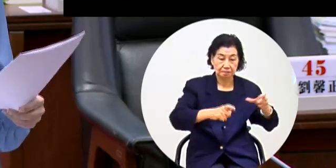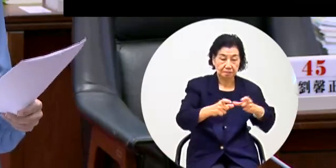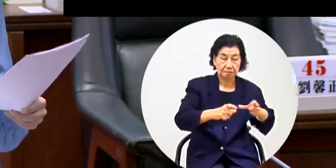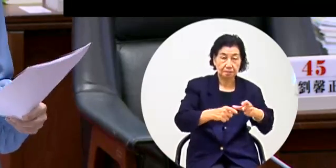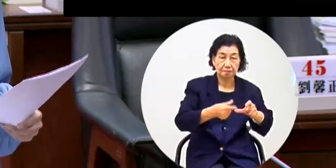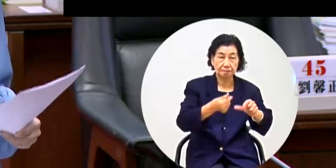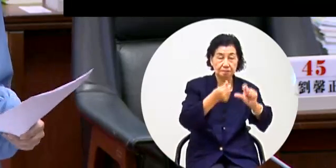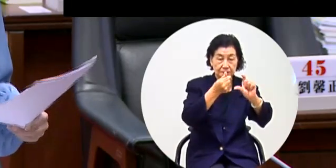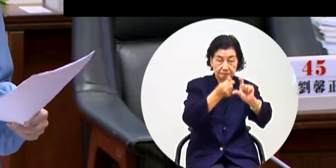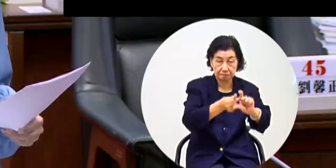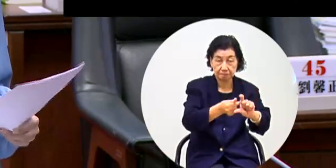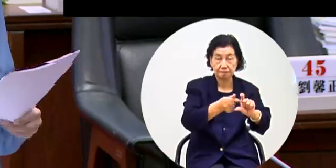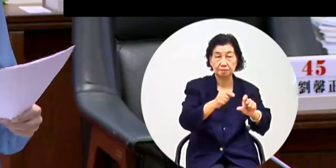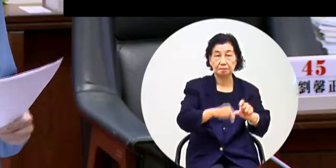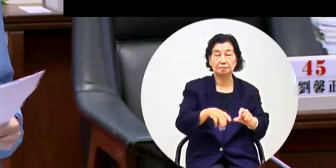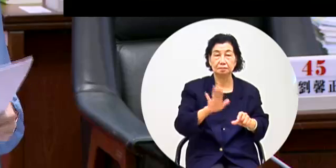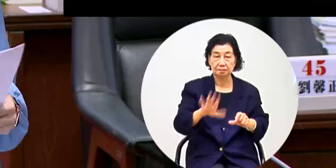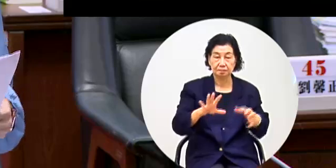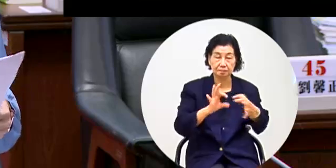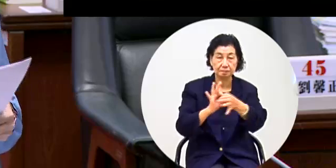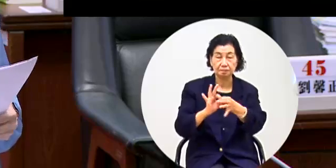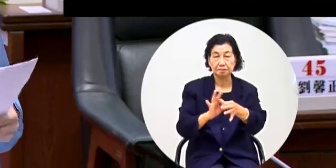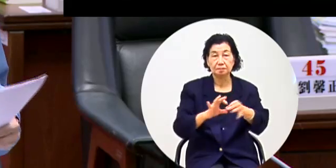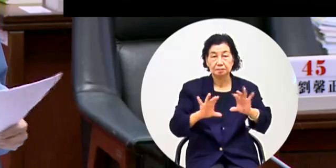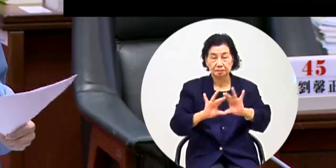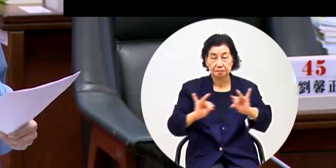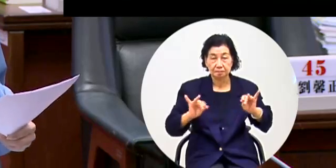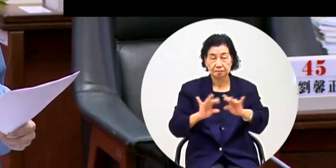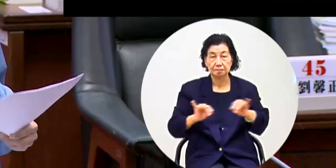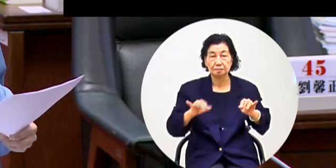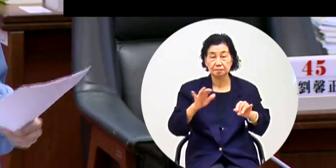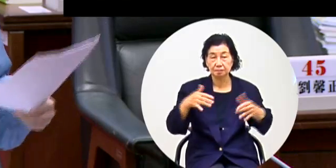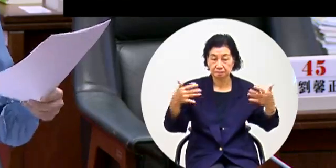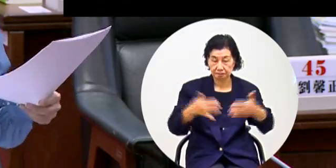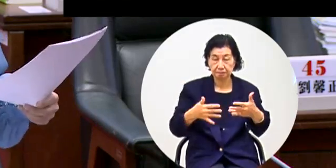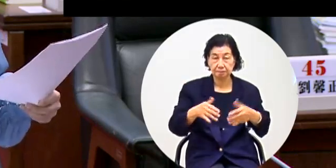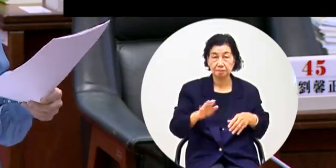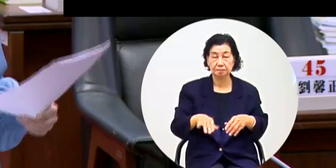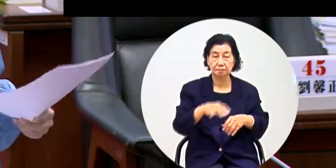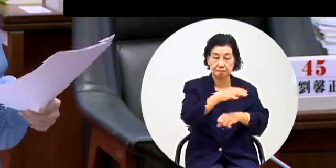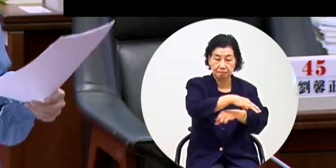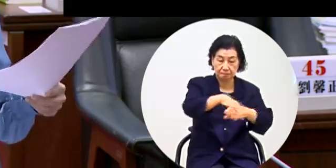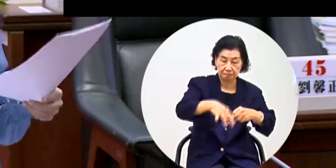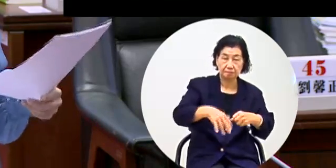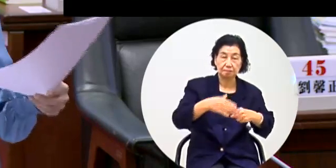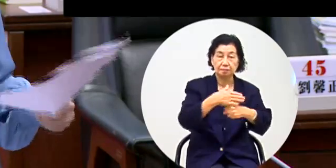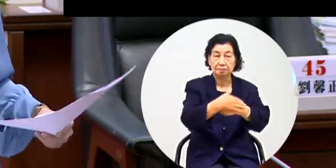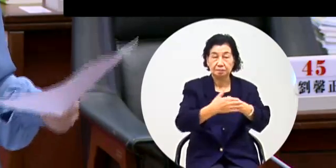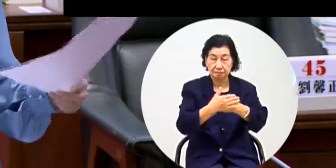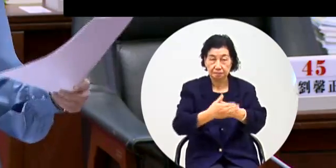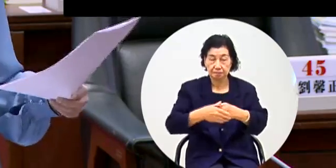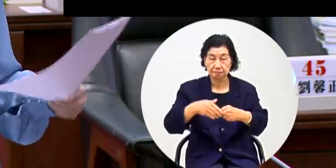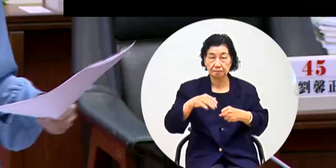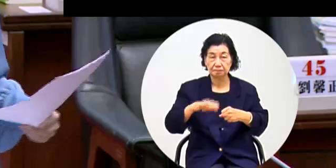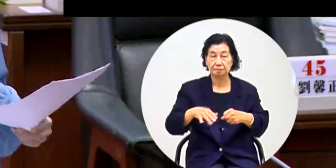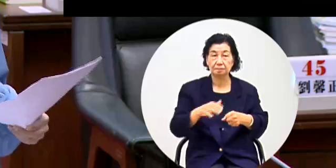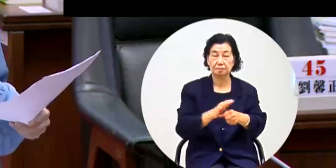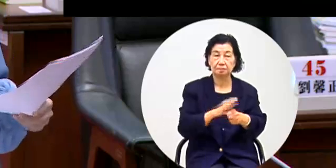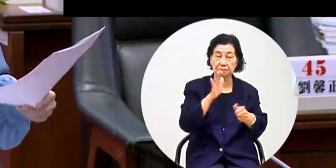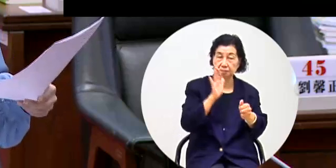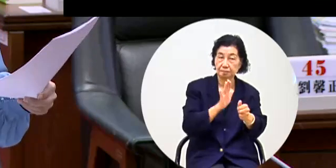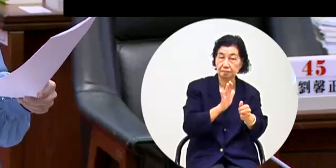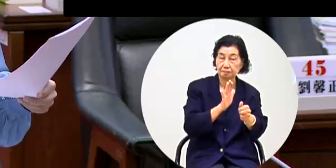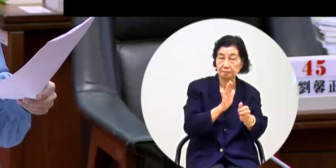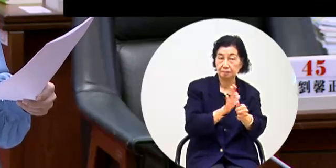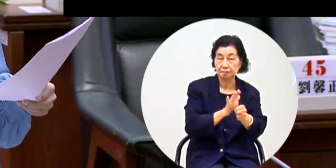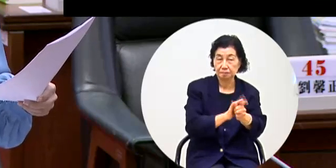问题。当很多的环保人士就说应该要做国土规划的时候，这一些应该要保育的土地到底在哪